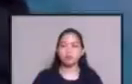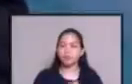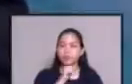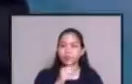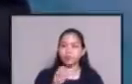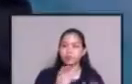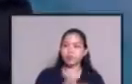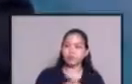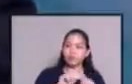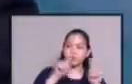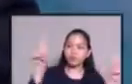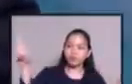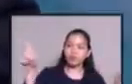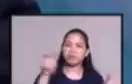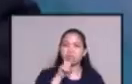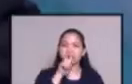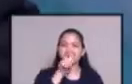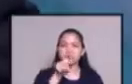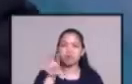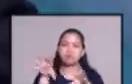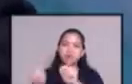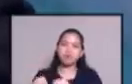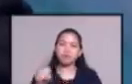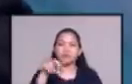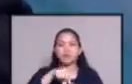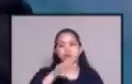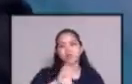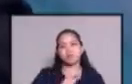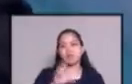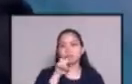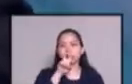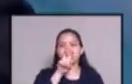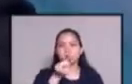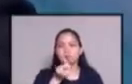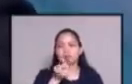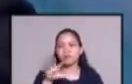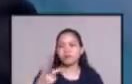kriminal kundi isang sawa ang nahuli sa Quezon City. Ang ahas